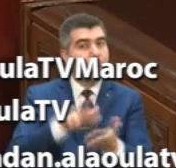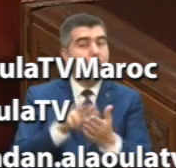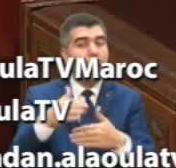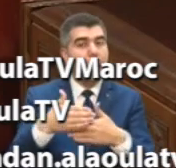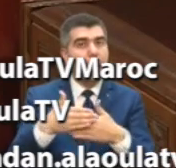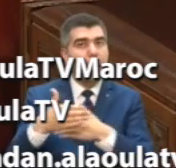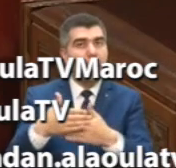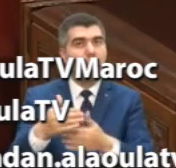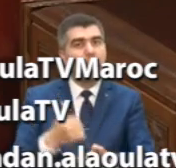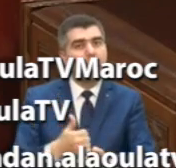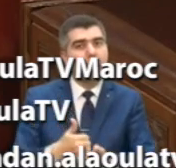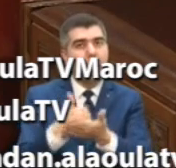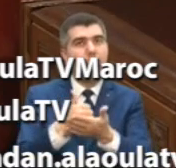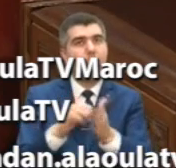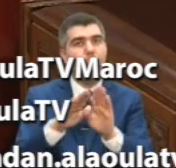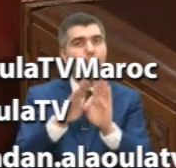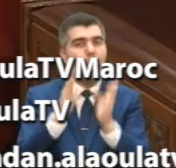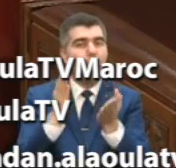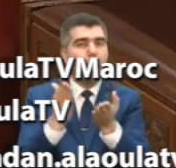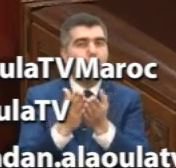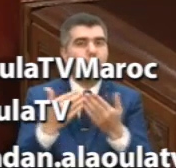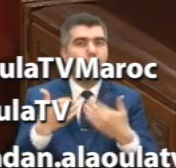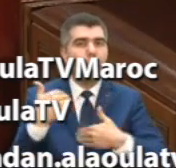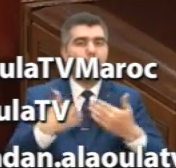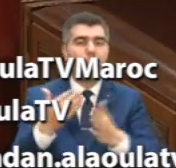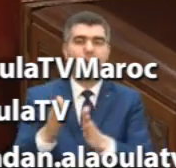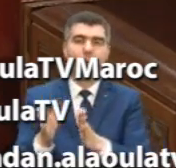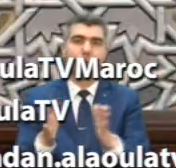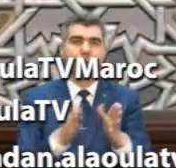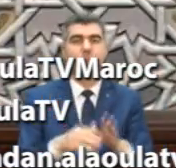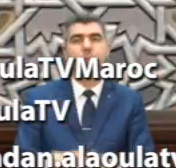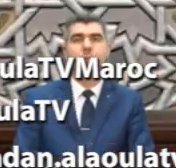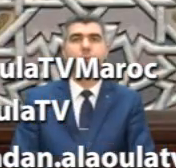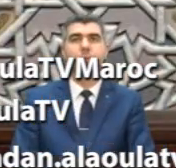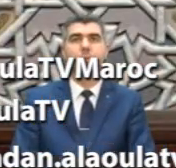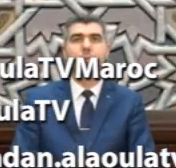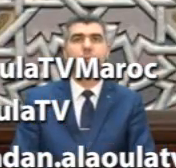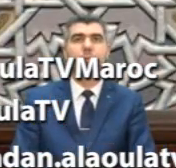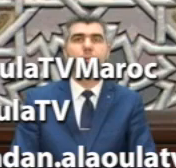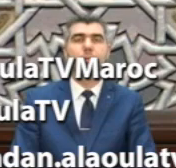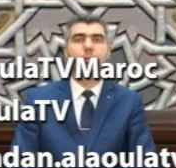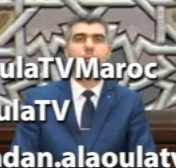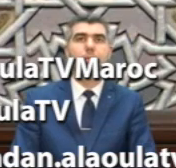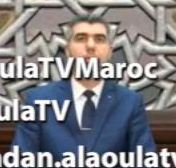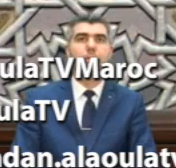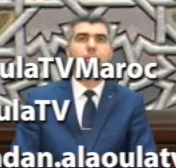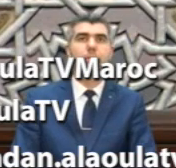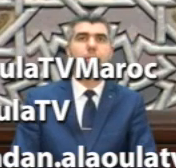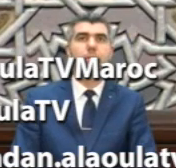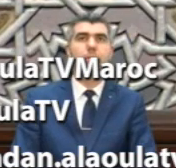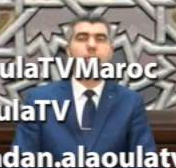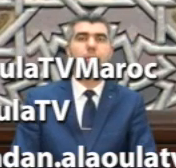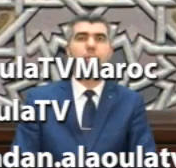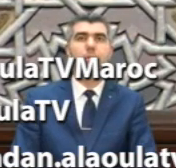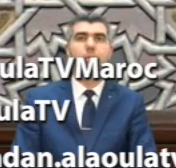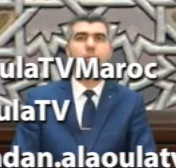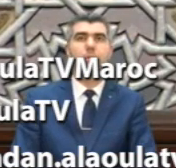كذلك دعما مباشرا لكل هذه الفئات المستحقة. تعقيب عن هذا السؤال. تفضل السيد